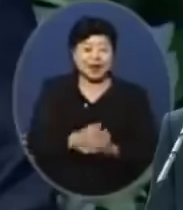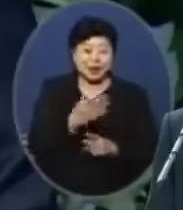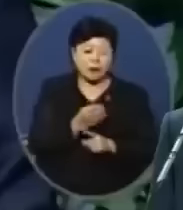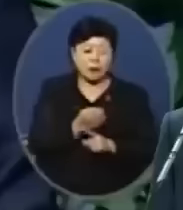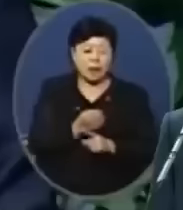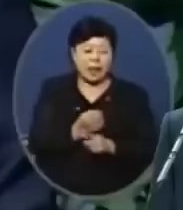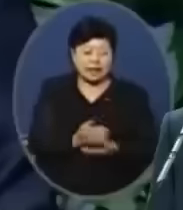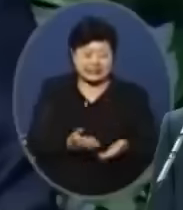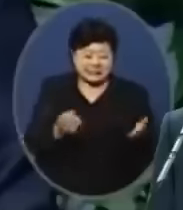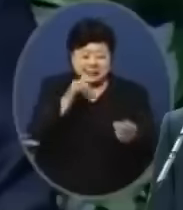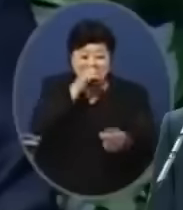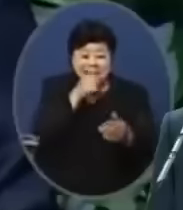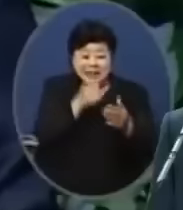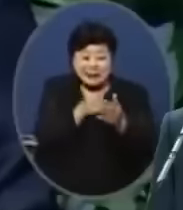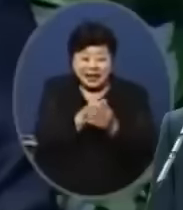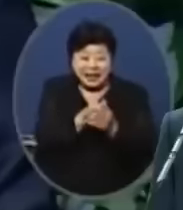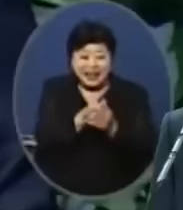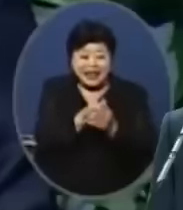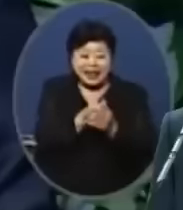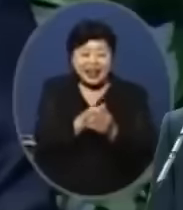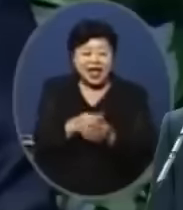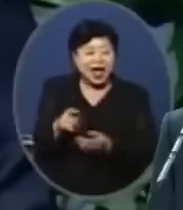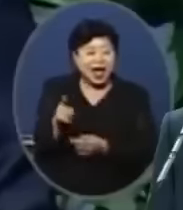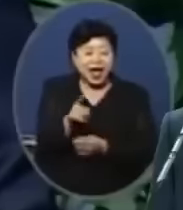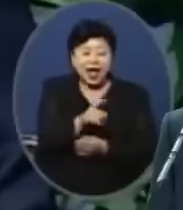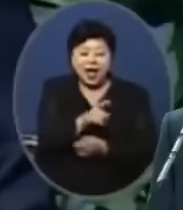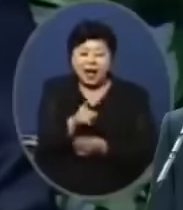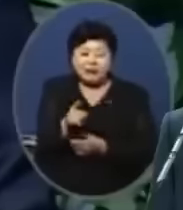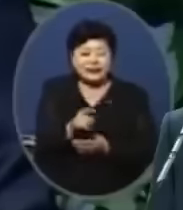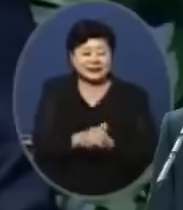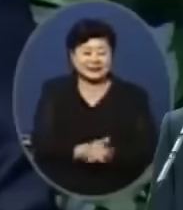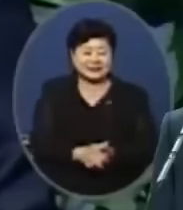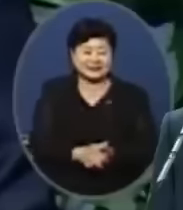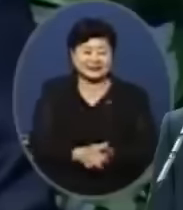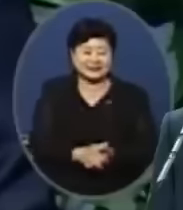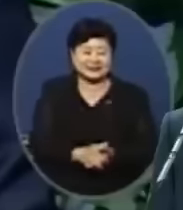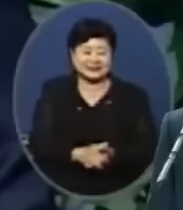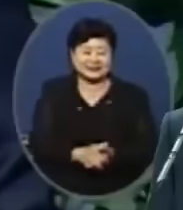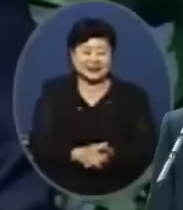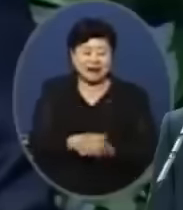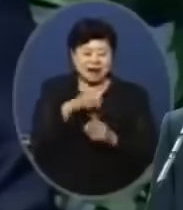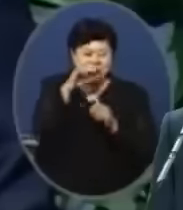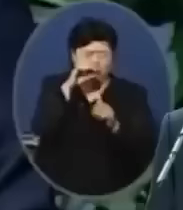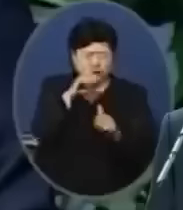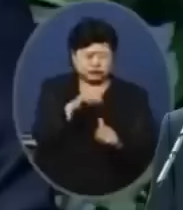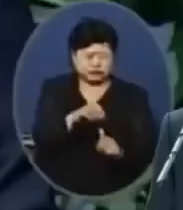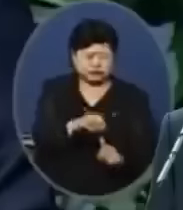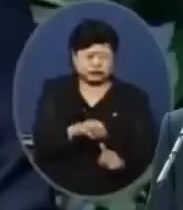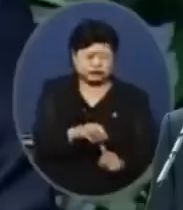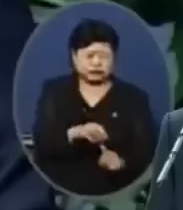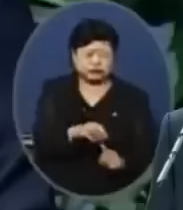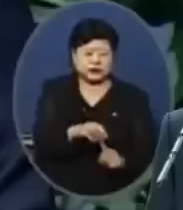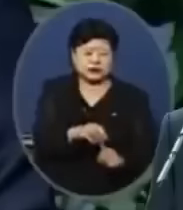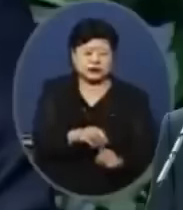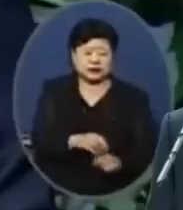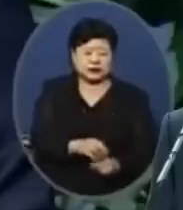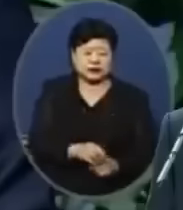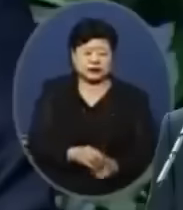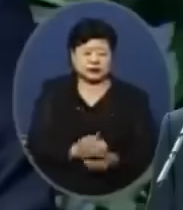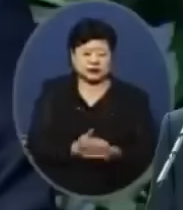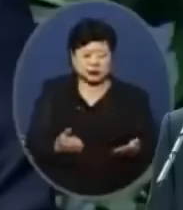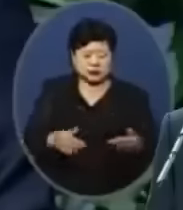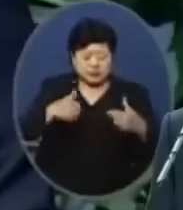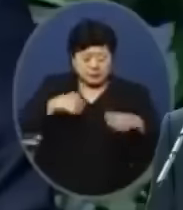보배를 질그릇에 가졌으니 아무리 압력이 다가와도 질그릇이